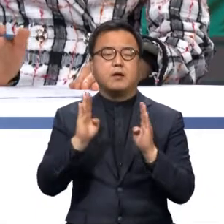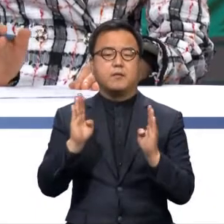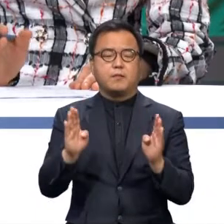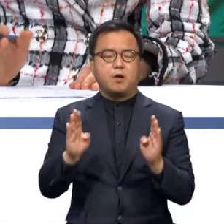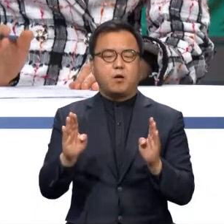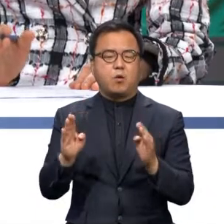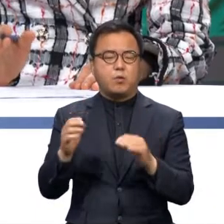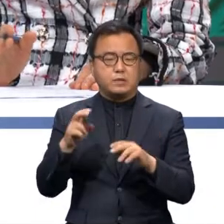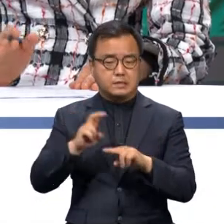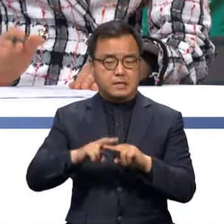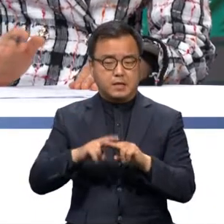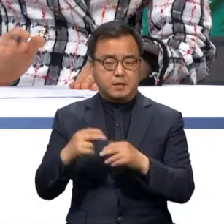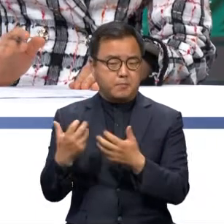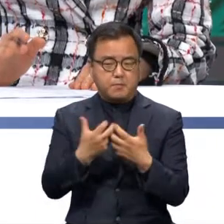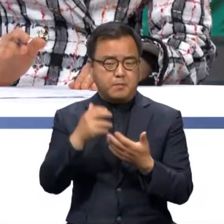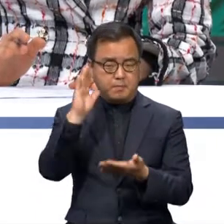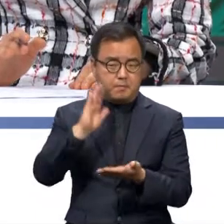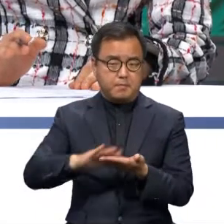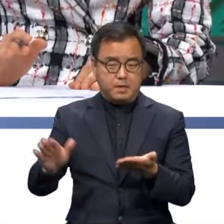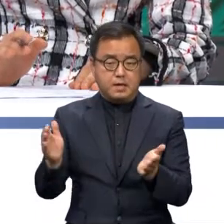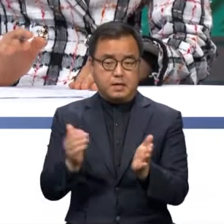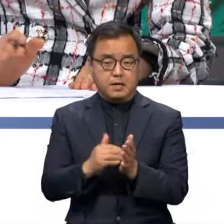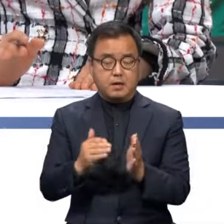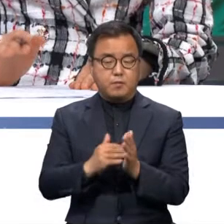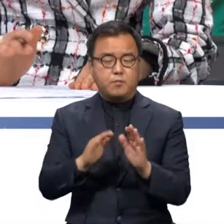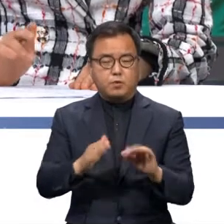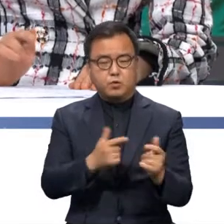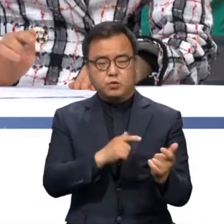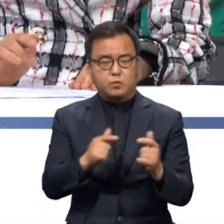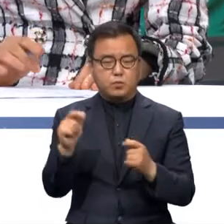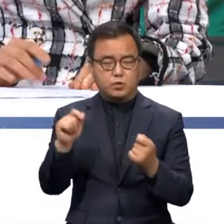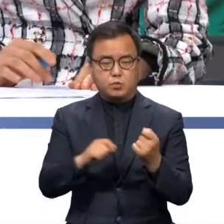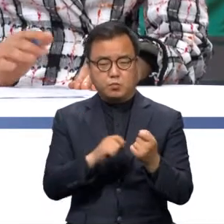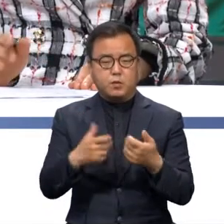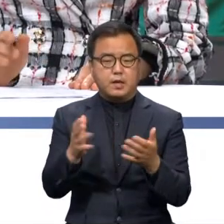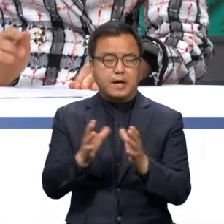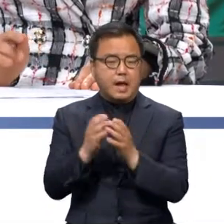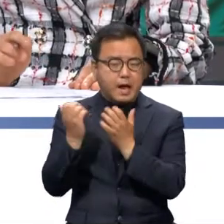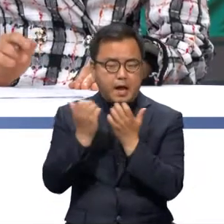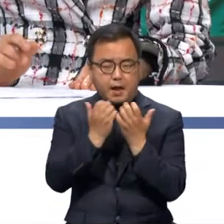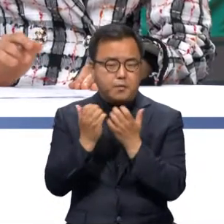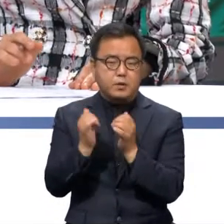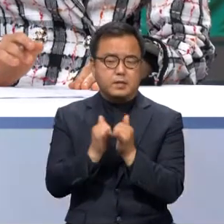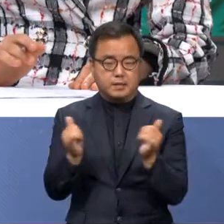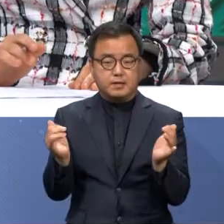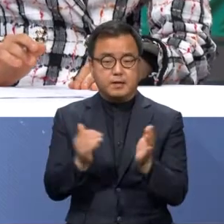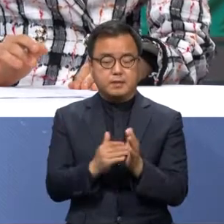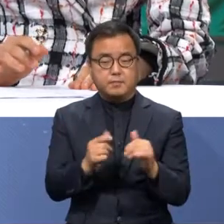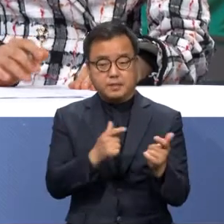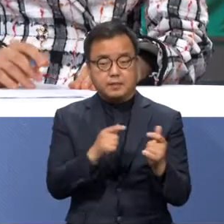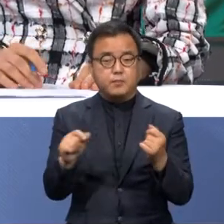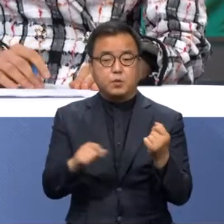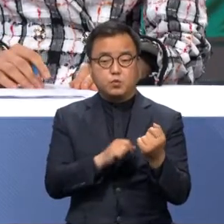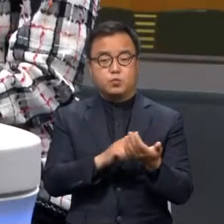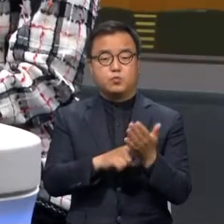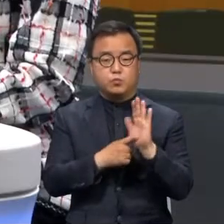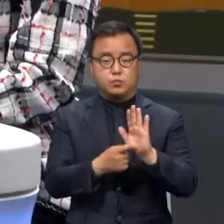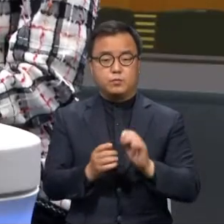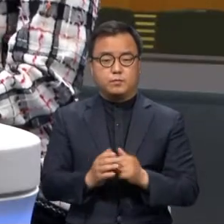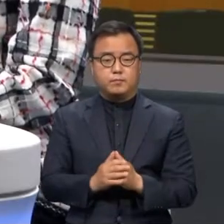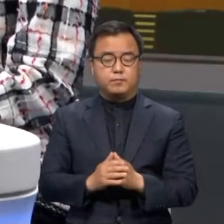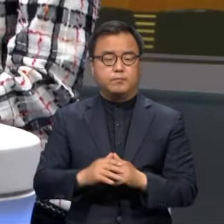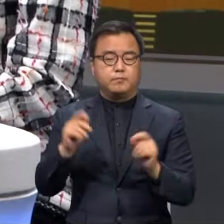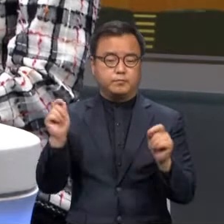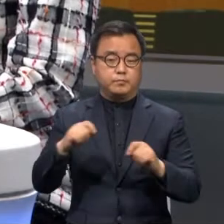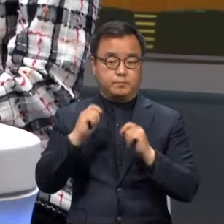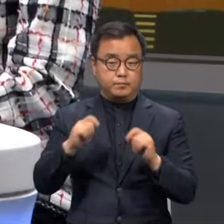지휘, 뉴월드 필하모닉 오케스트라와 첼리스트 송영훈, 하모니카 연주자 이윤석의 연주로 이루어졌습니다. 네, 지휘자